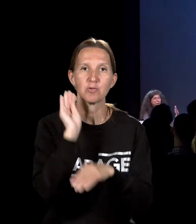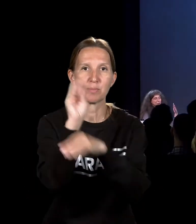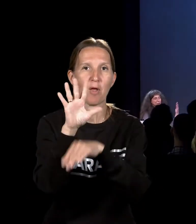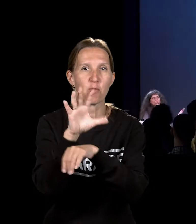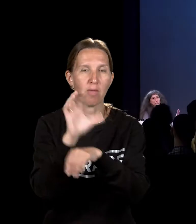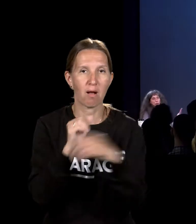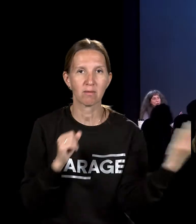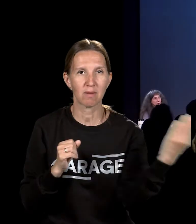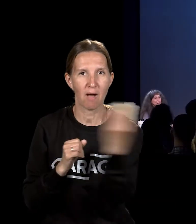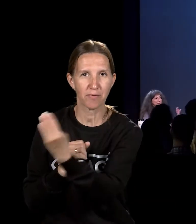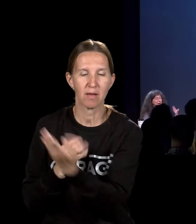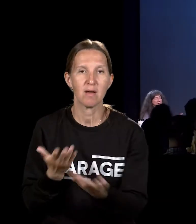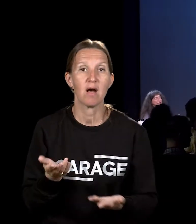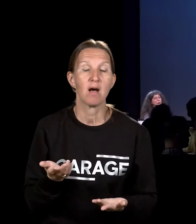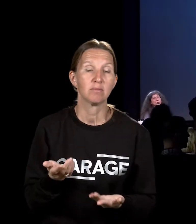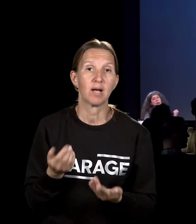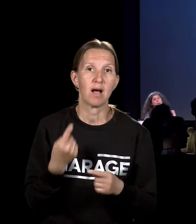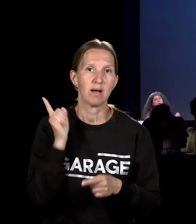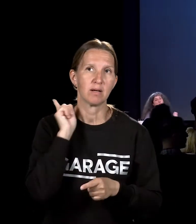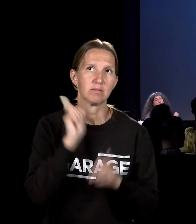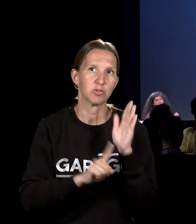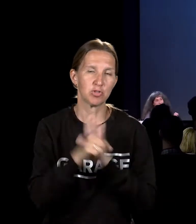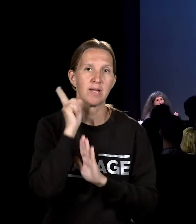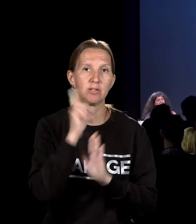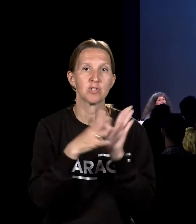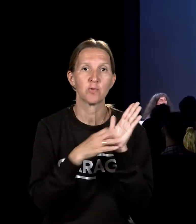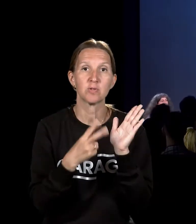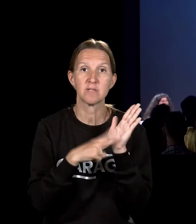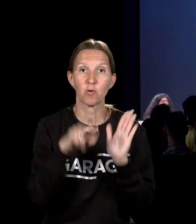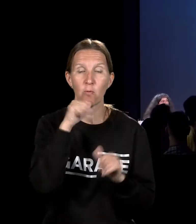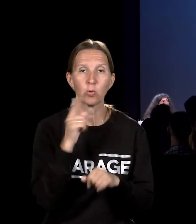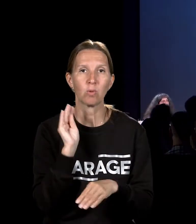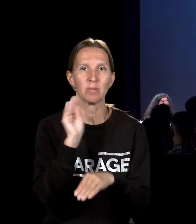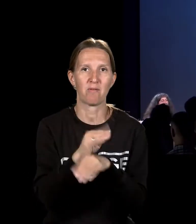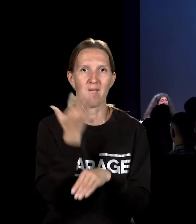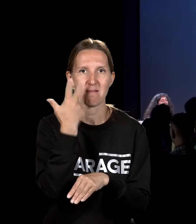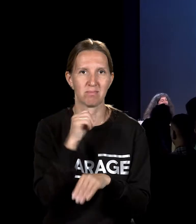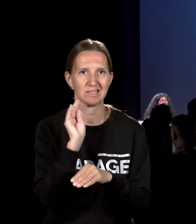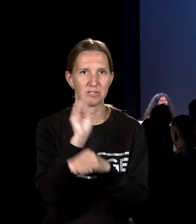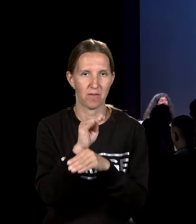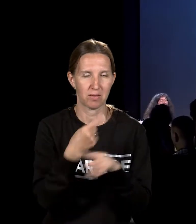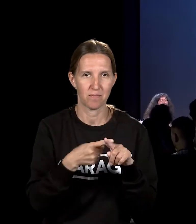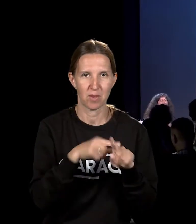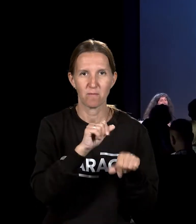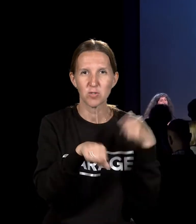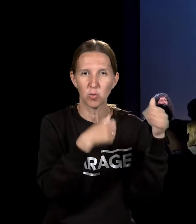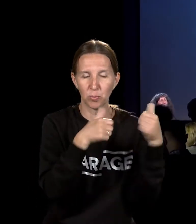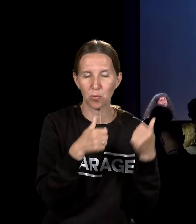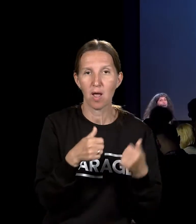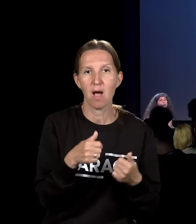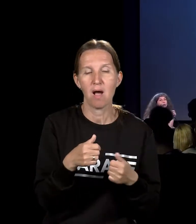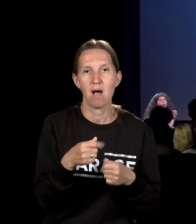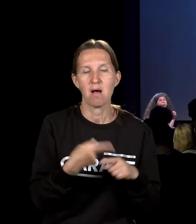в общем, всё что угодно. И с 1972 года у него появляется цвет. Появляется он впервые вот в этой вот работе, как